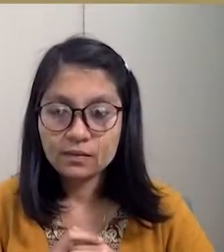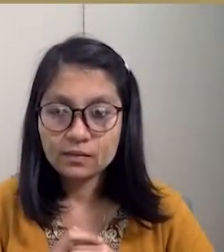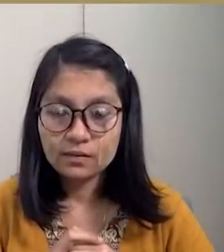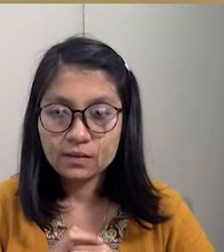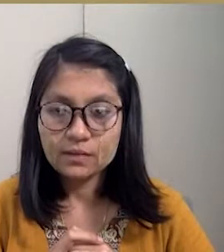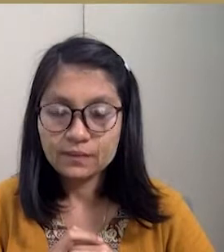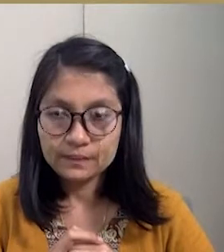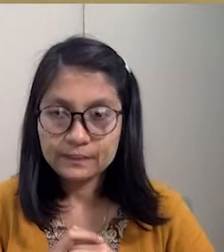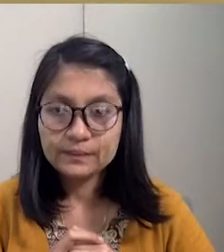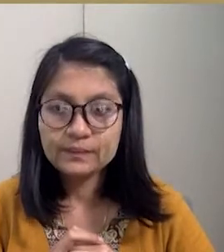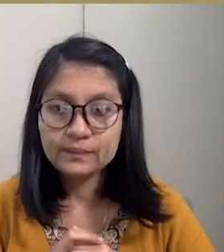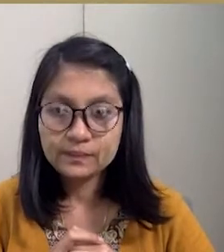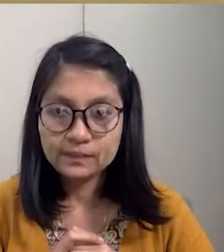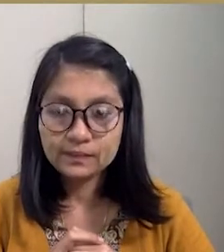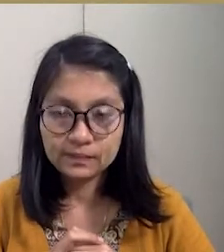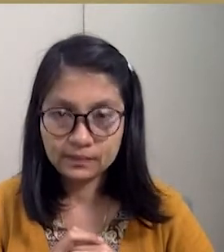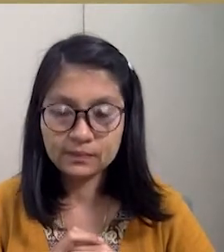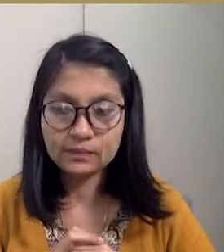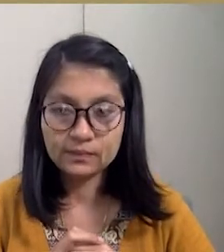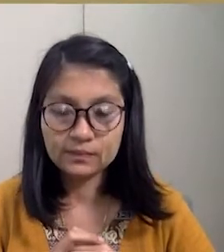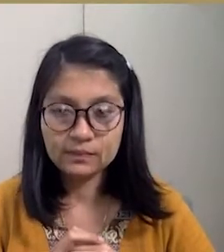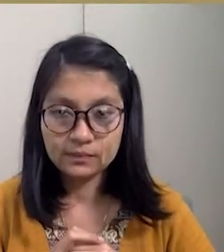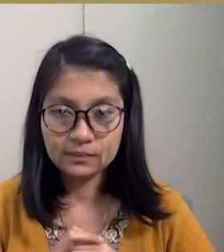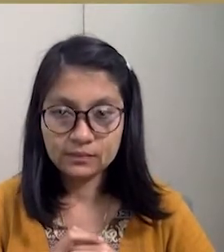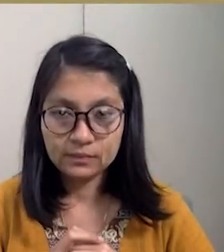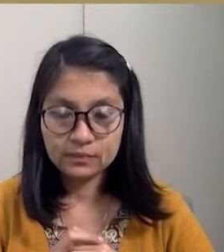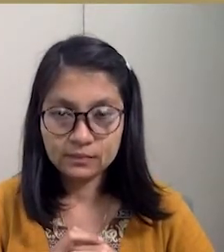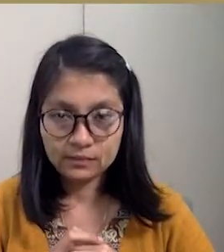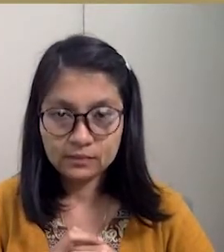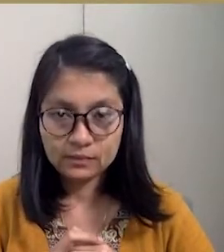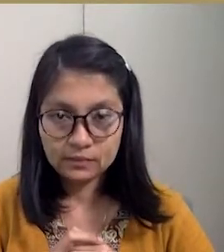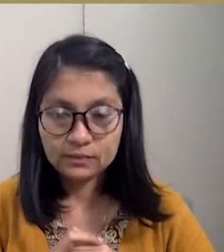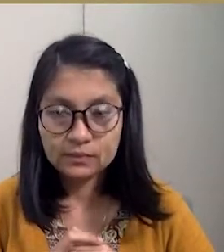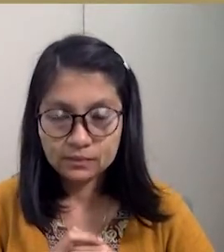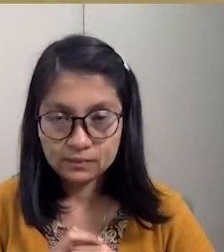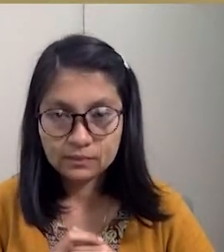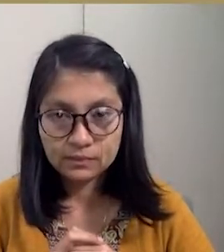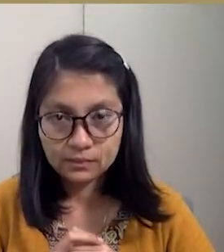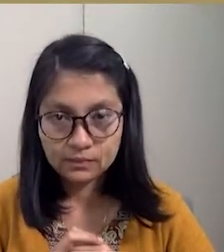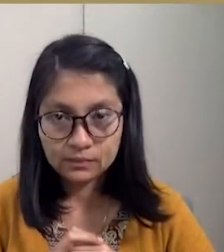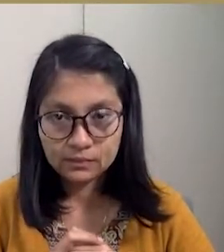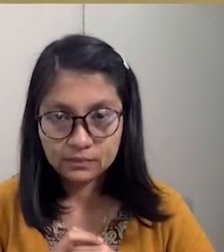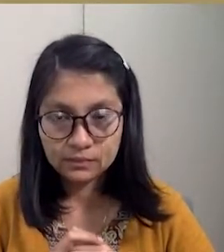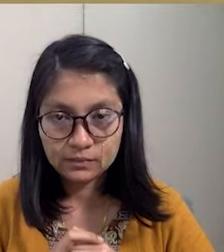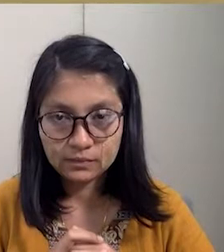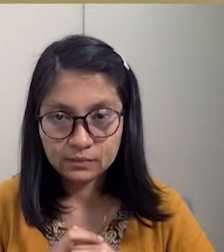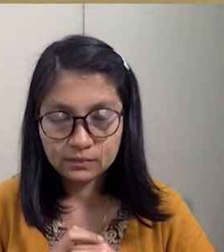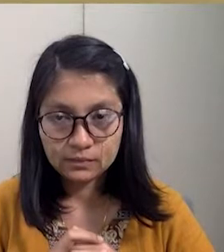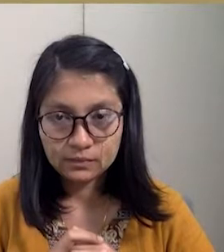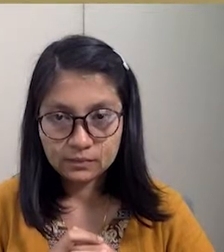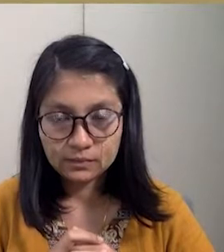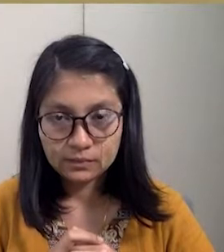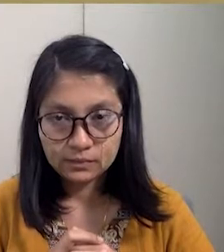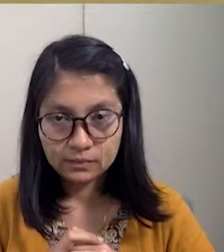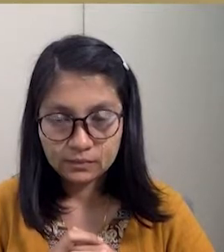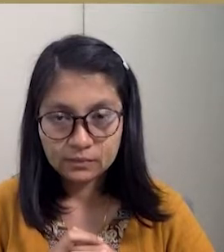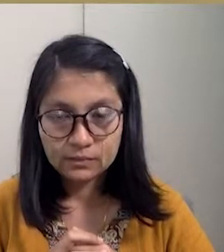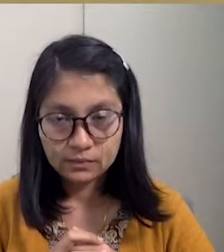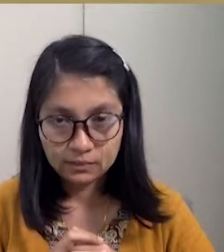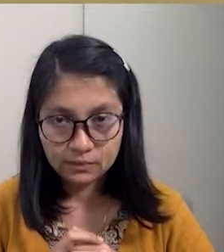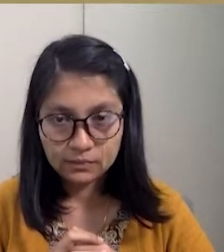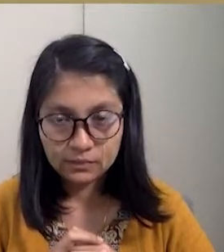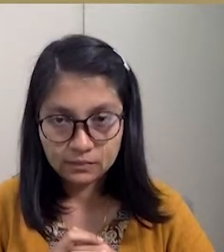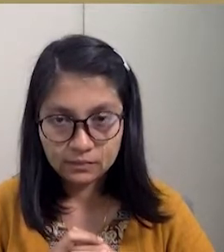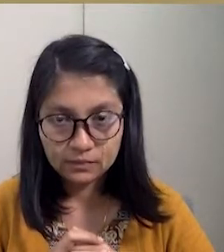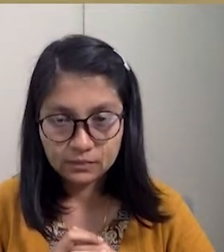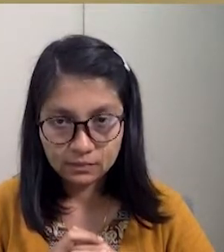ကောင်းမွန်ဖြည့်နိုင်မယ်အခြေအနေသိရမယ်ဆိုလို့ရှိရင်တော့ဟိုဘက်ကစီစဉ်ရလဲပိုကောင်းမယ်အခုကဖြစ်နေတာကနှစ်ဖက်စလုံးမှာက